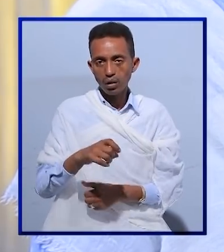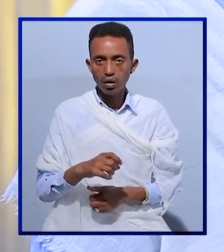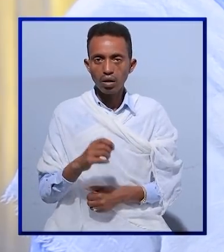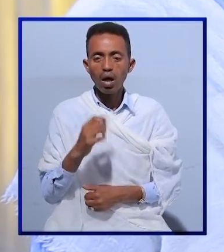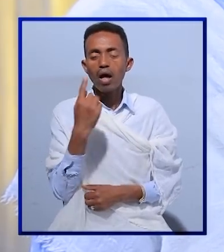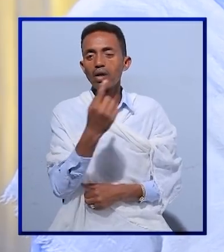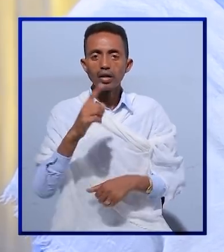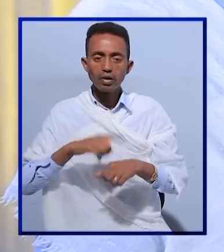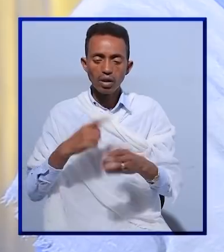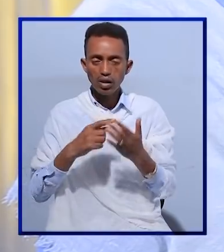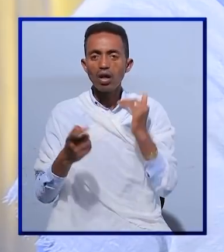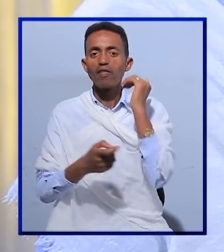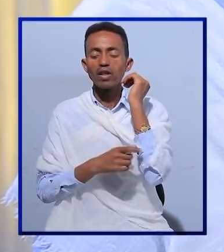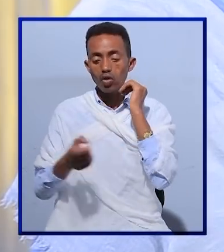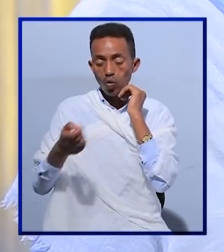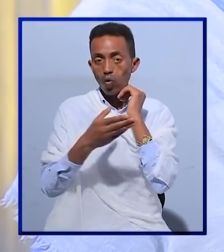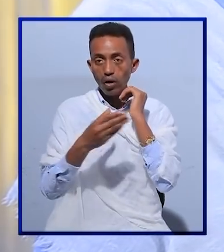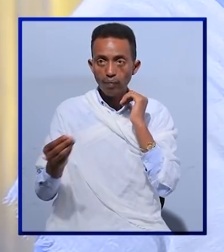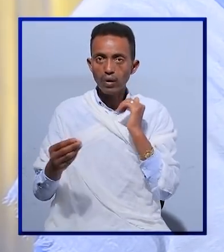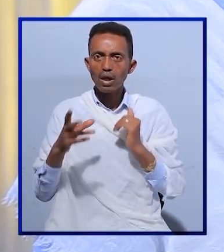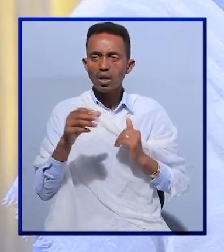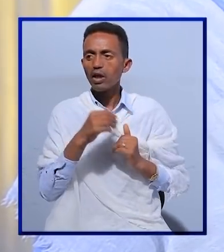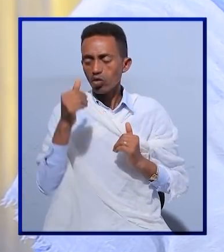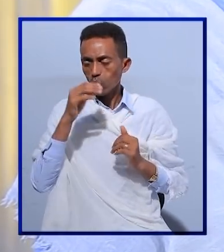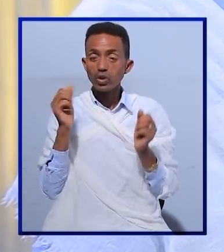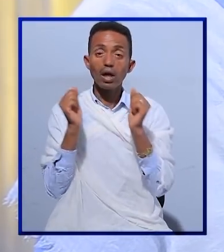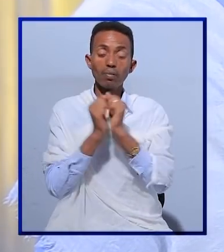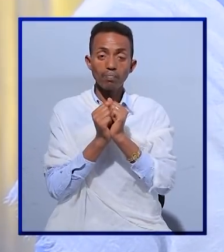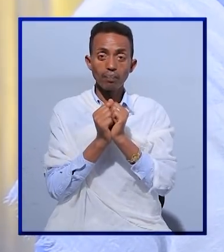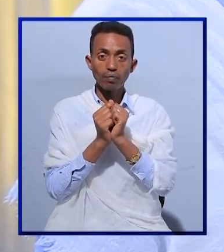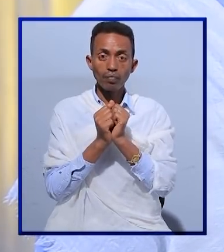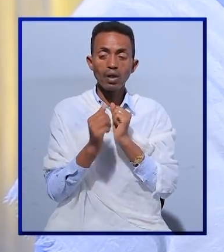እንዳለባት አንዳንድ ጊዜ እንዲፈታኝ በሆኑና